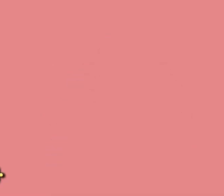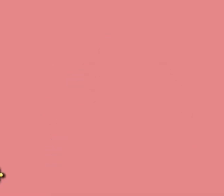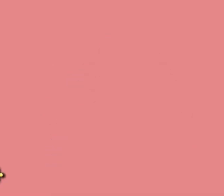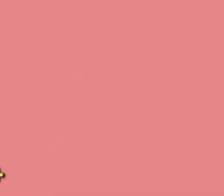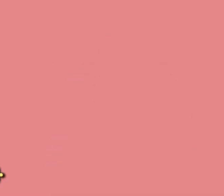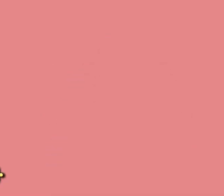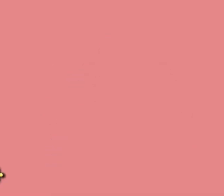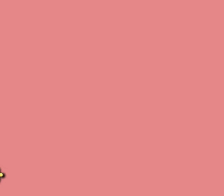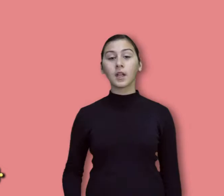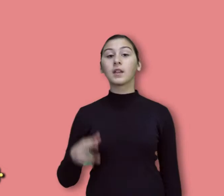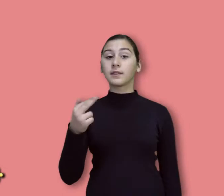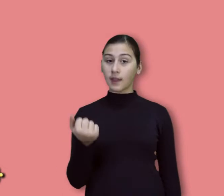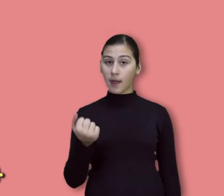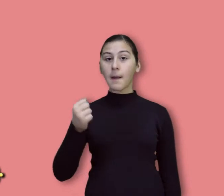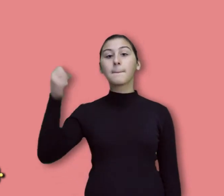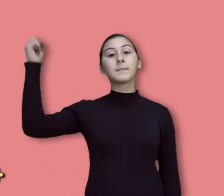და მზის სათვალე.